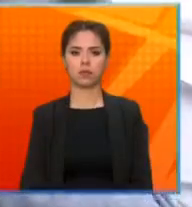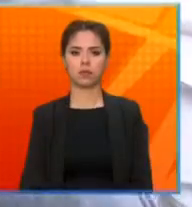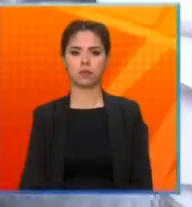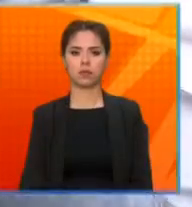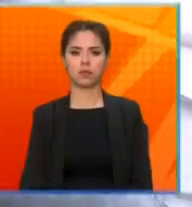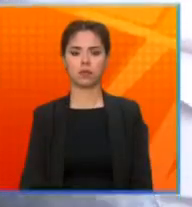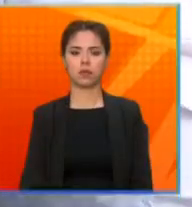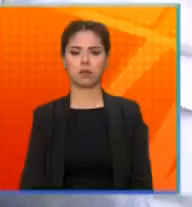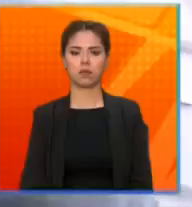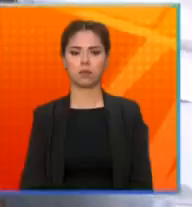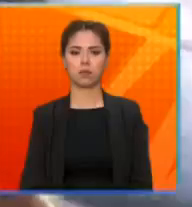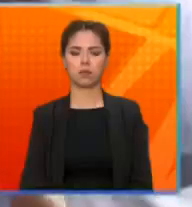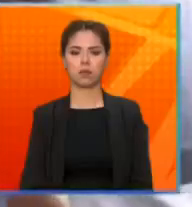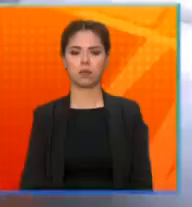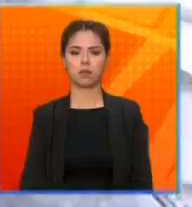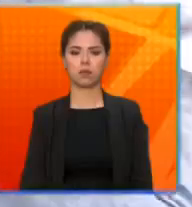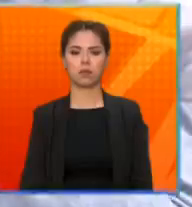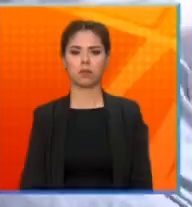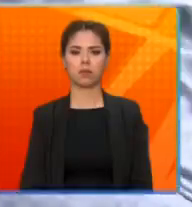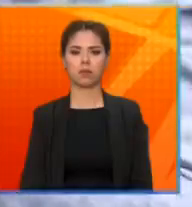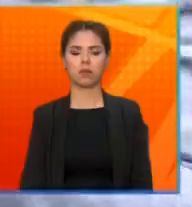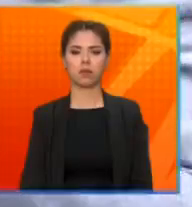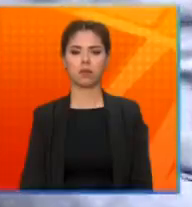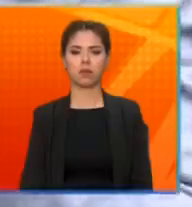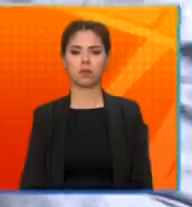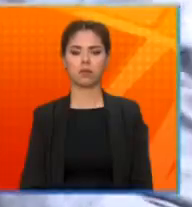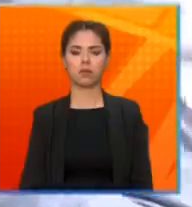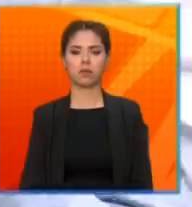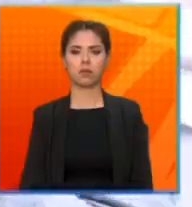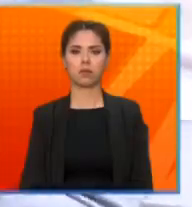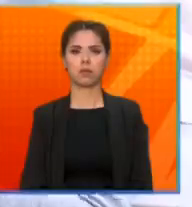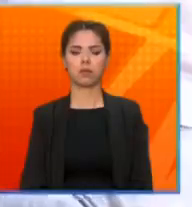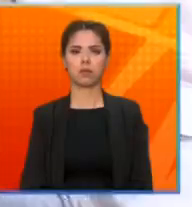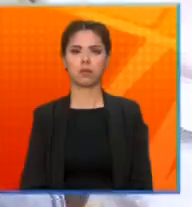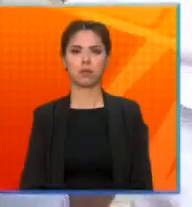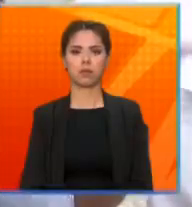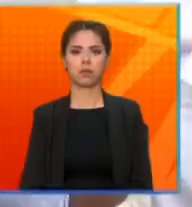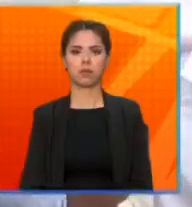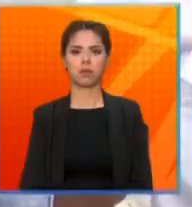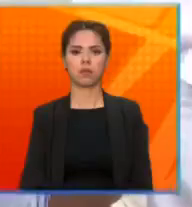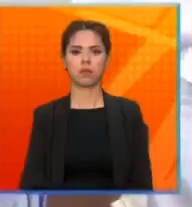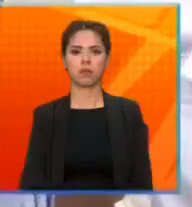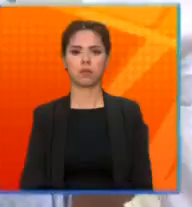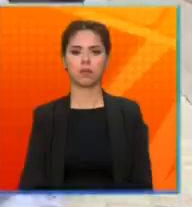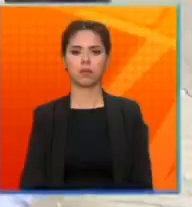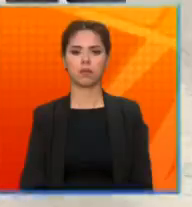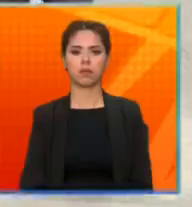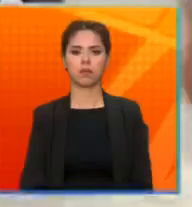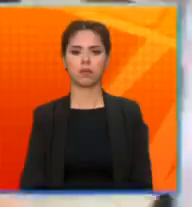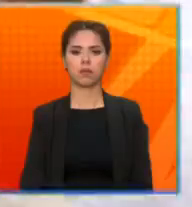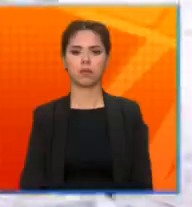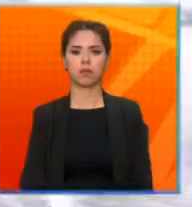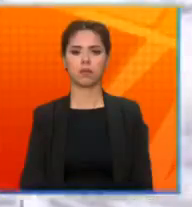var burada bu değil maske var çok tatlı mı böyle bu da değil maske